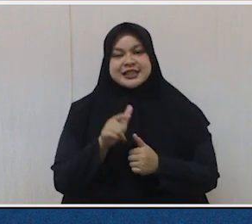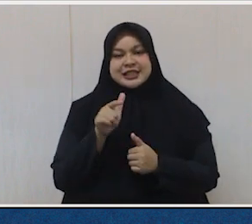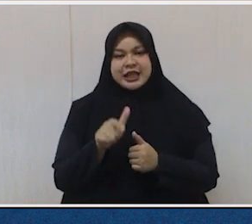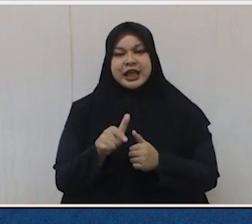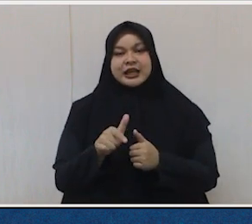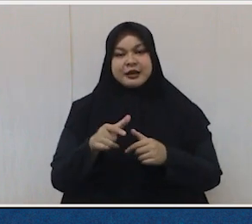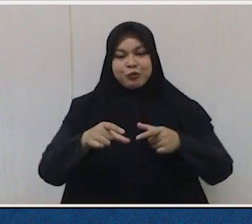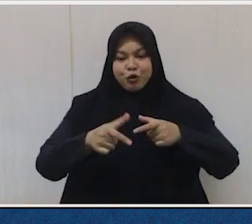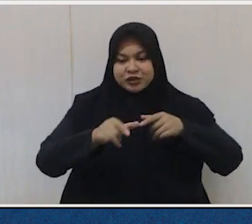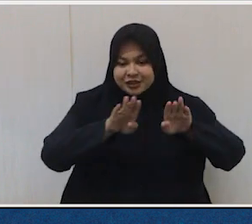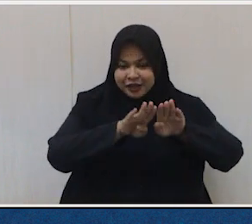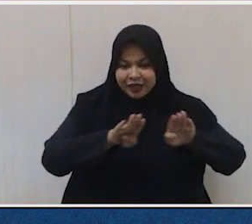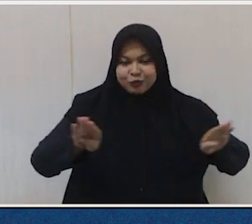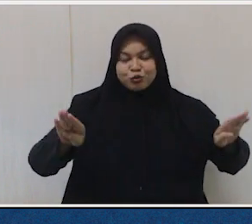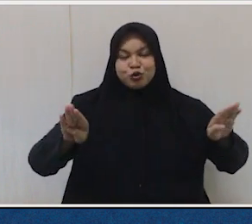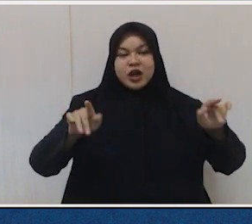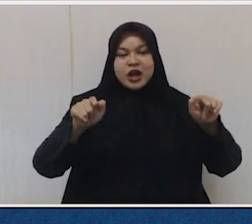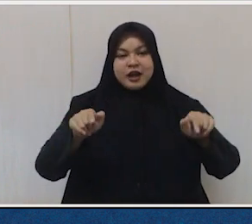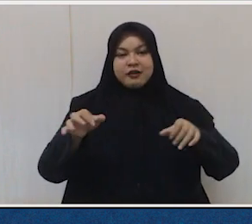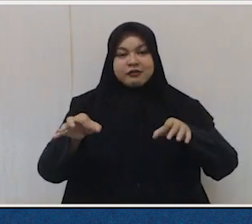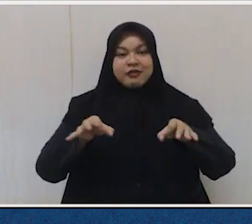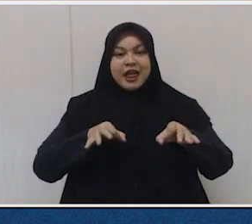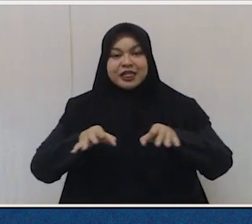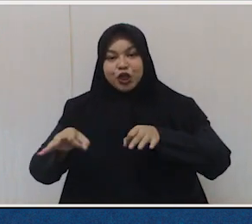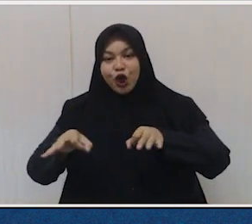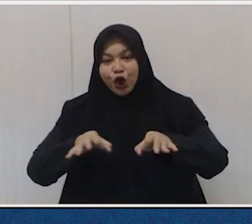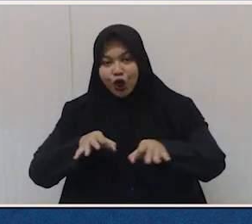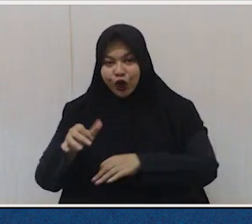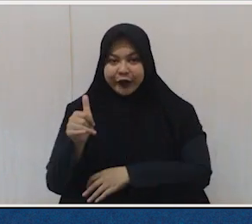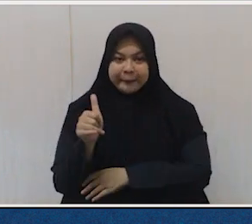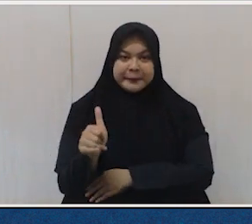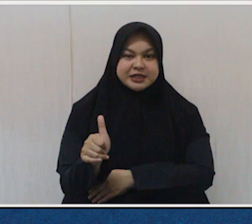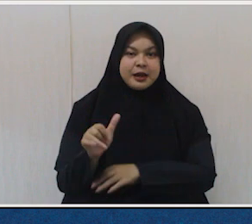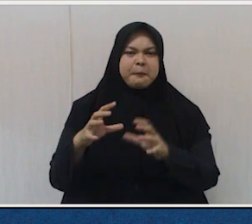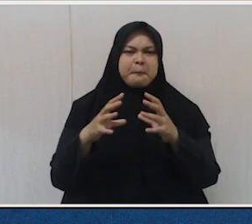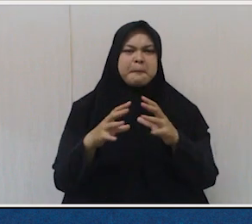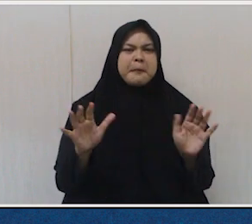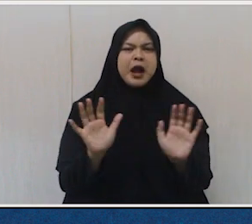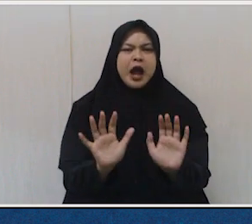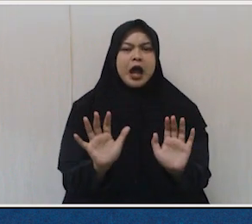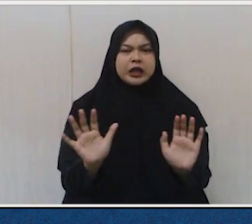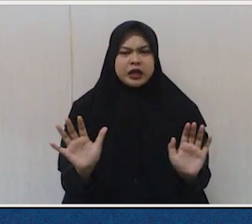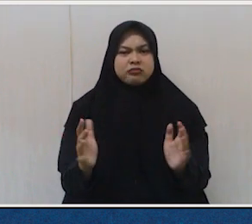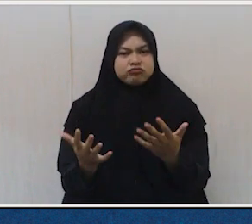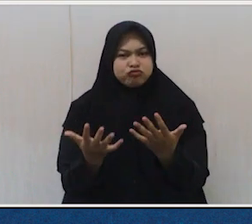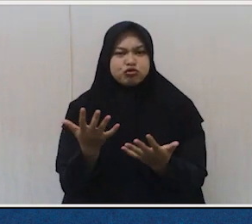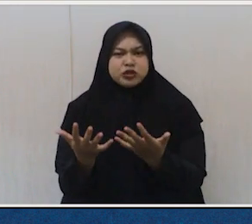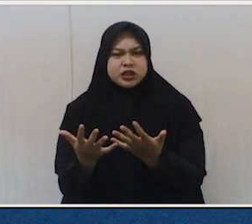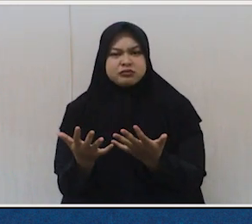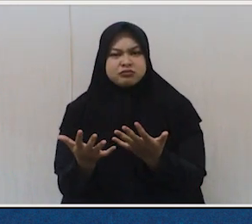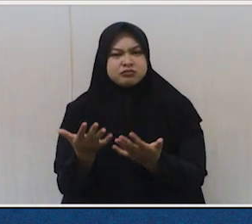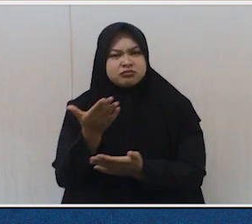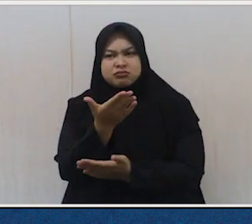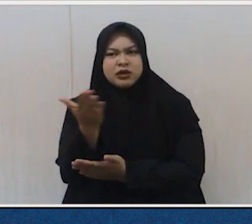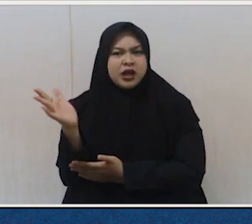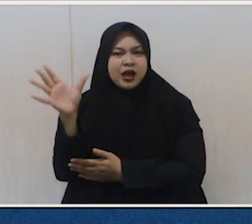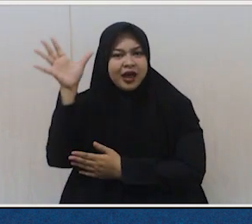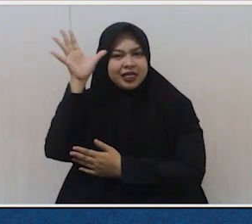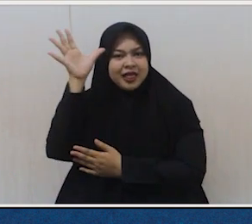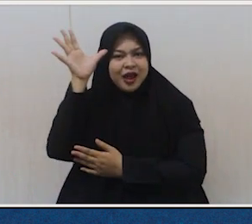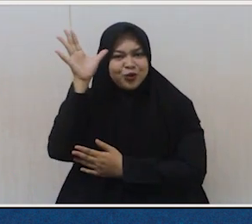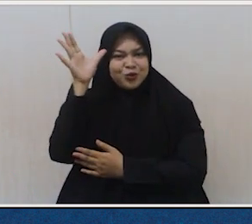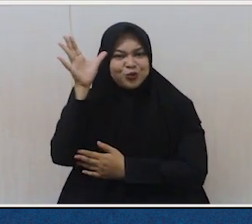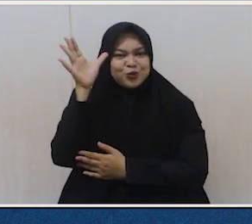prosesnya Sangat terbuka memang faktornya bisa banyak ya bisa jadi karena memang mereka gak tahu juga apa yang mau diatur gitu